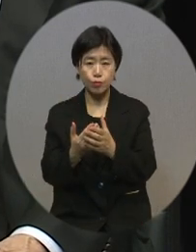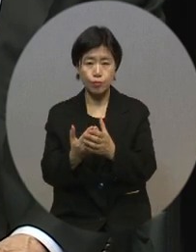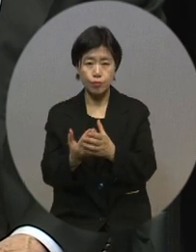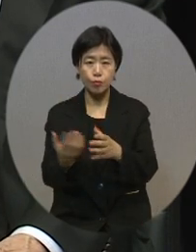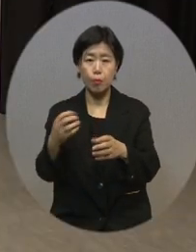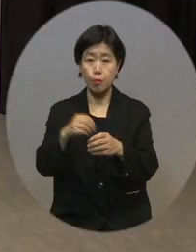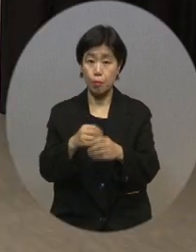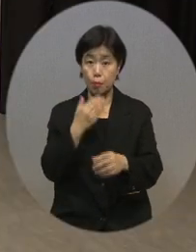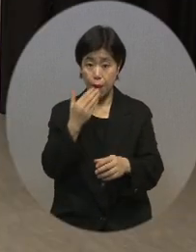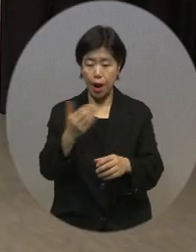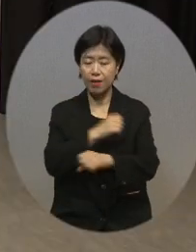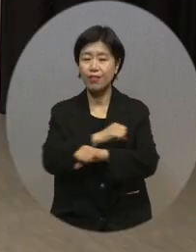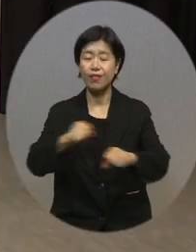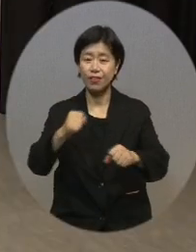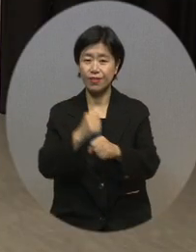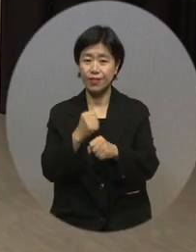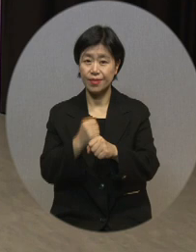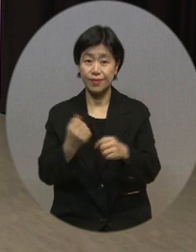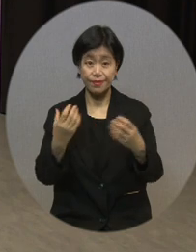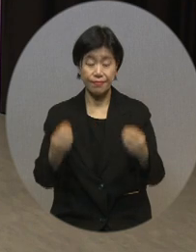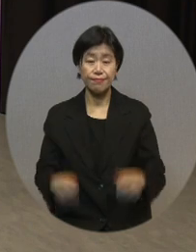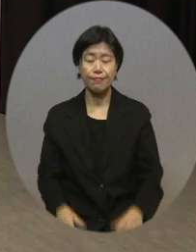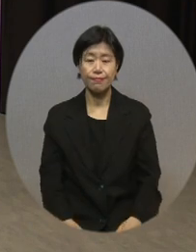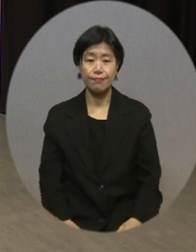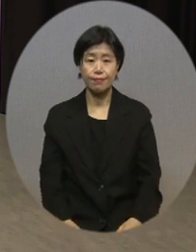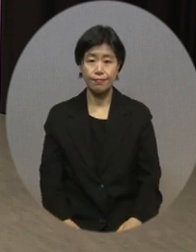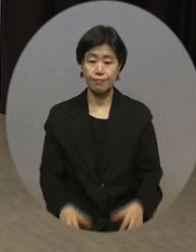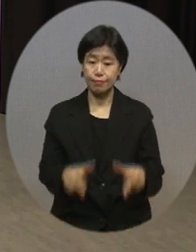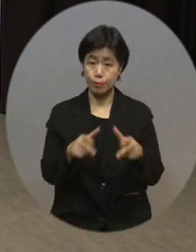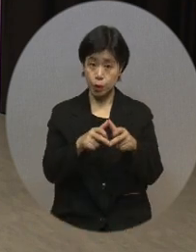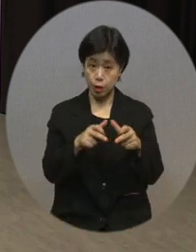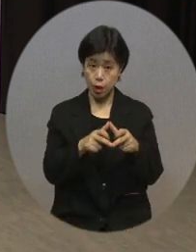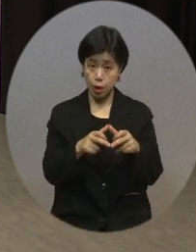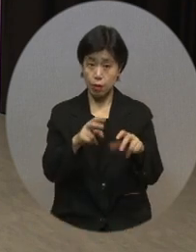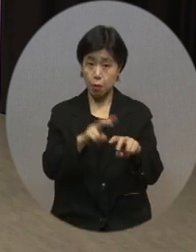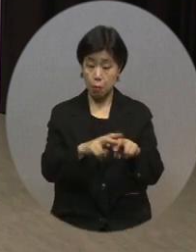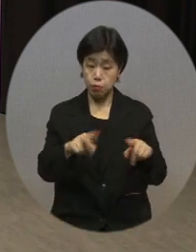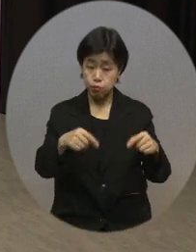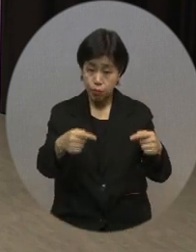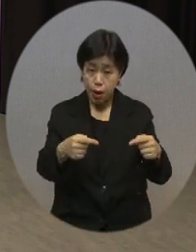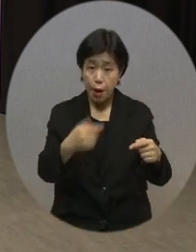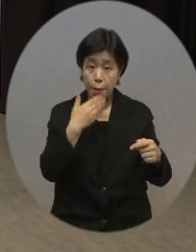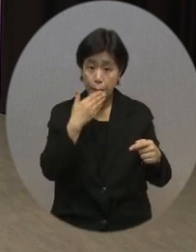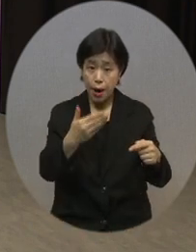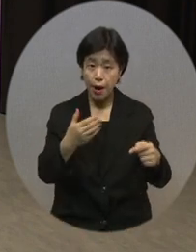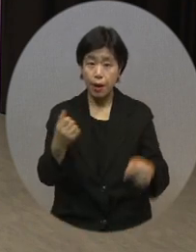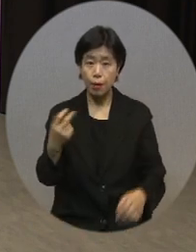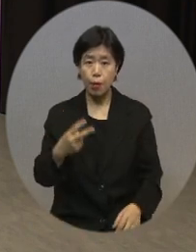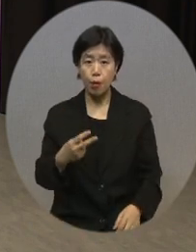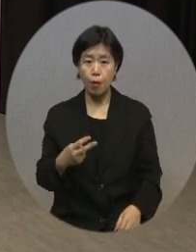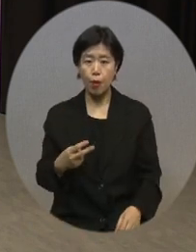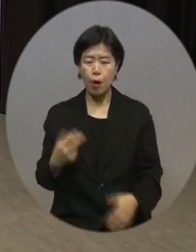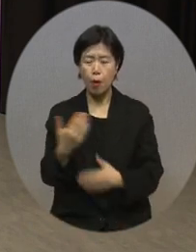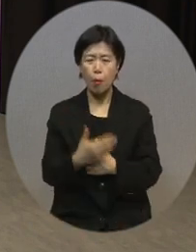예. 아, 그러니까 뭐 장애인도 이용할 수가 있고 예. 불편한